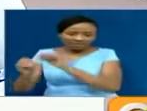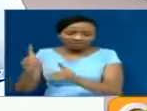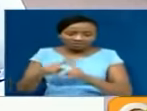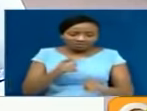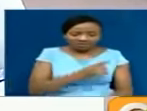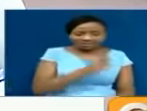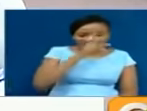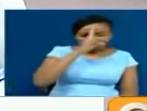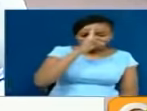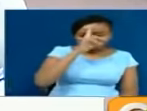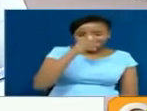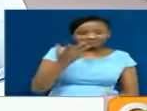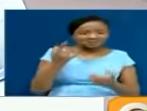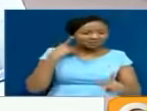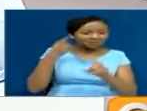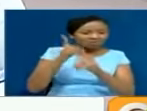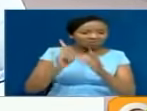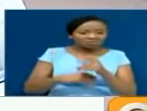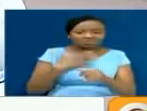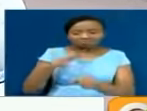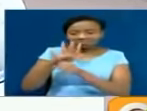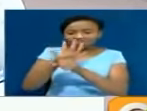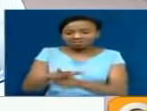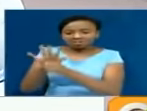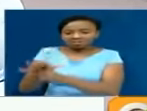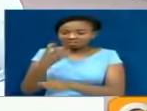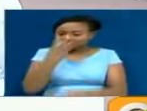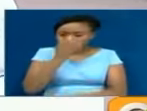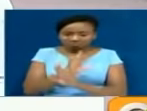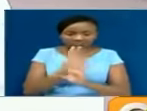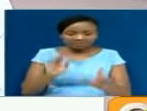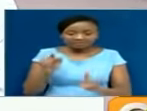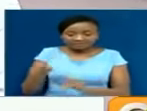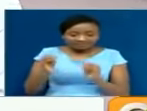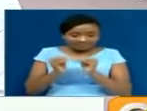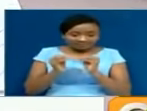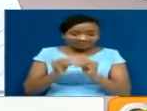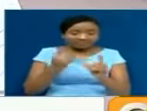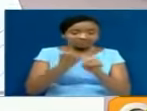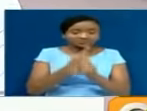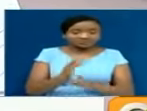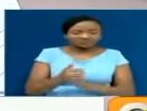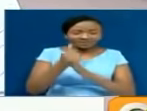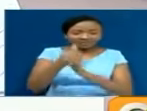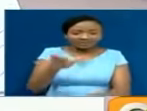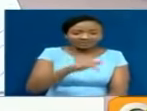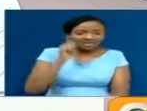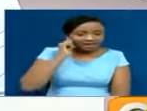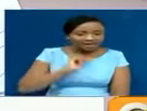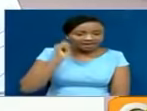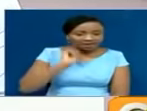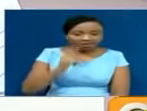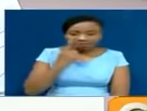mbioni kumdhalilisha baada ya kukabili uhalifu. Ruto alikuwa akikutana na viongozi kutoka eneo la Narok